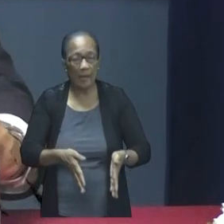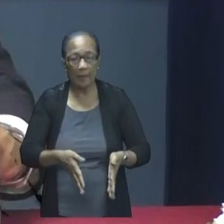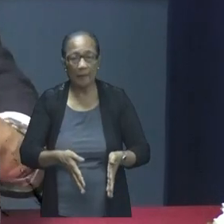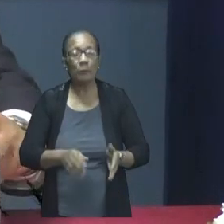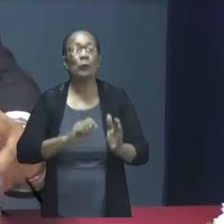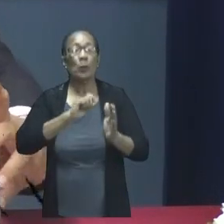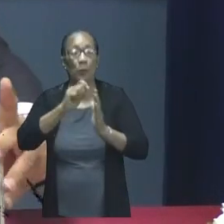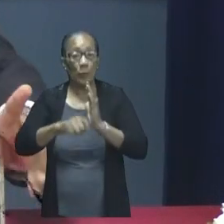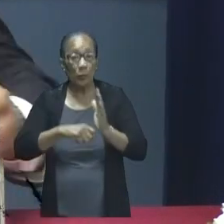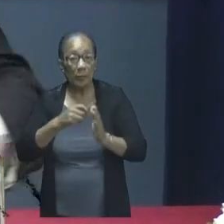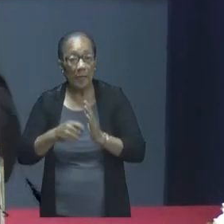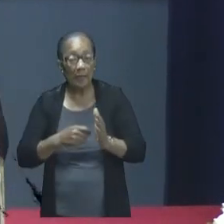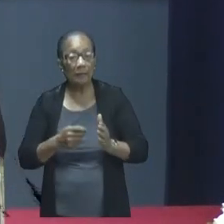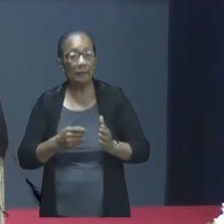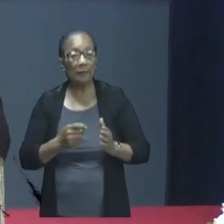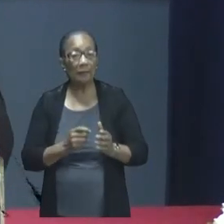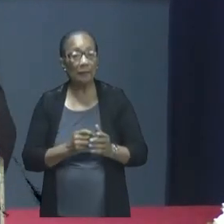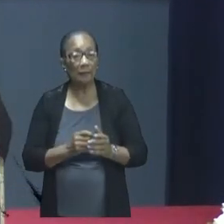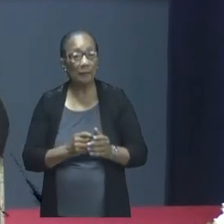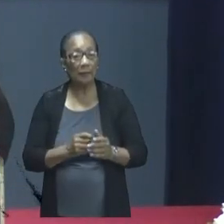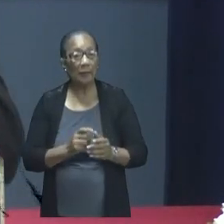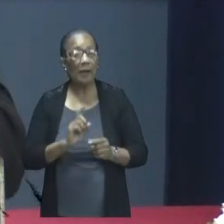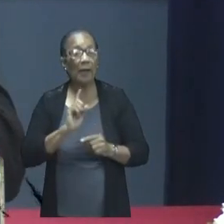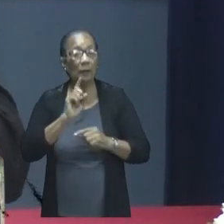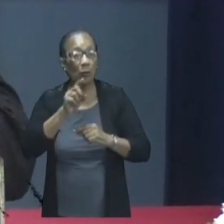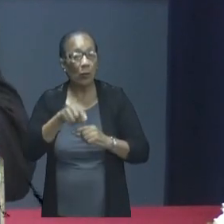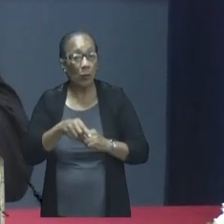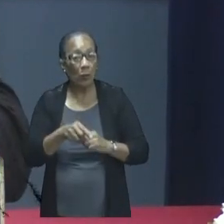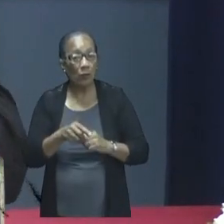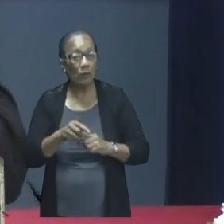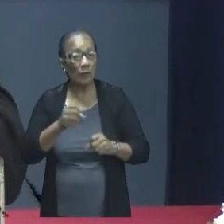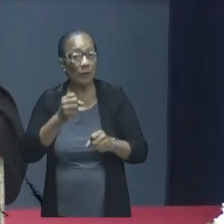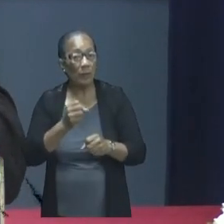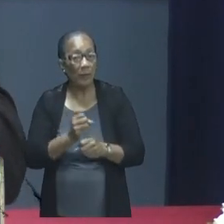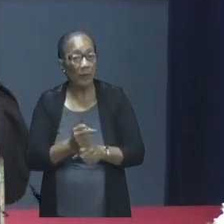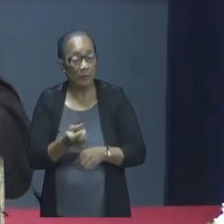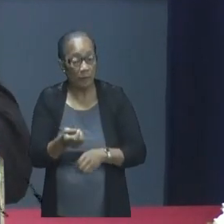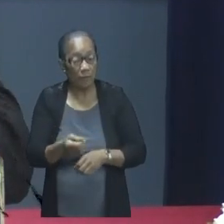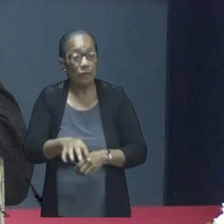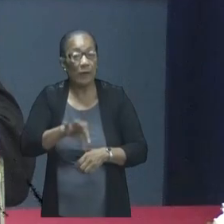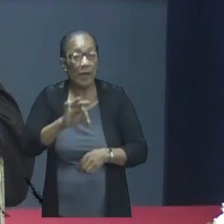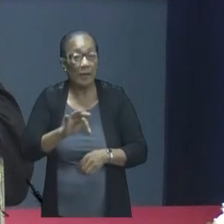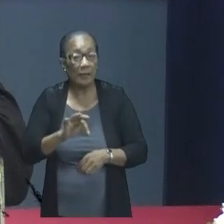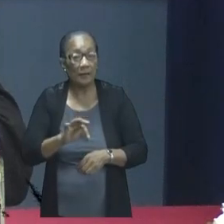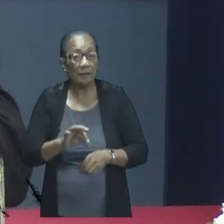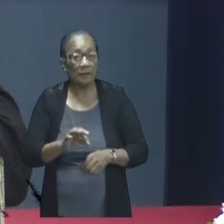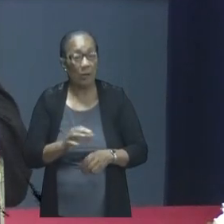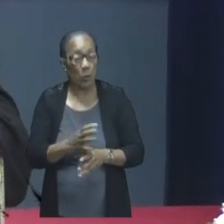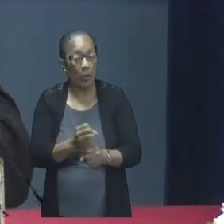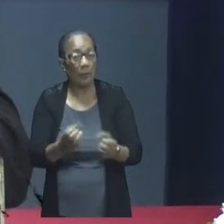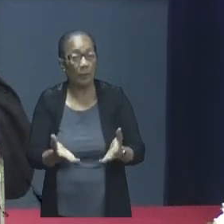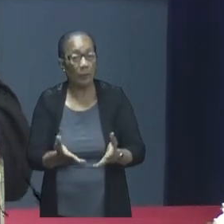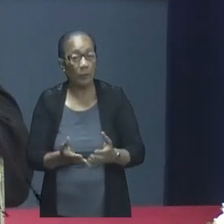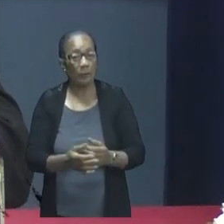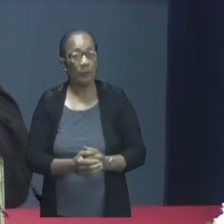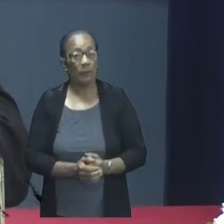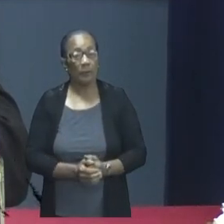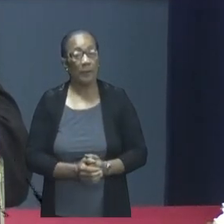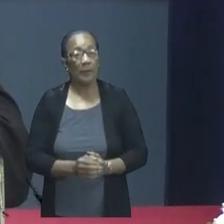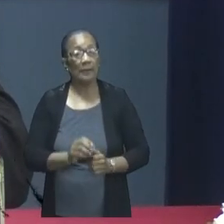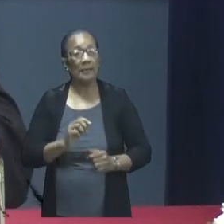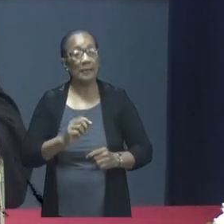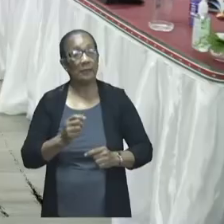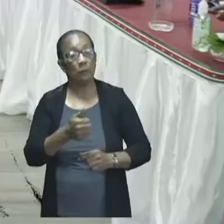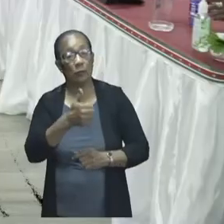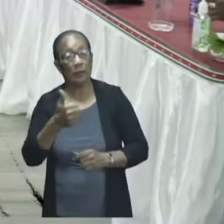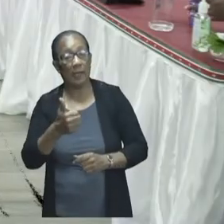projecten hebben het karakter van design beeld finance at more i be op die model dat